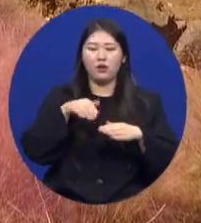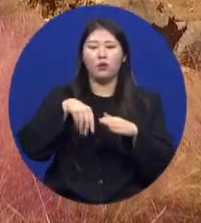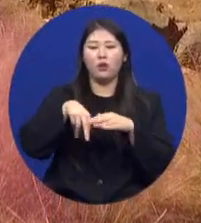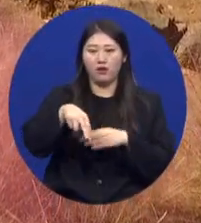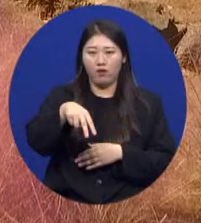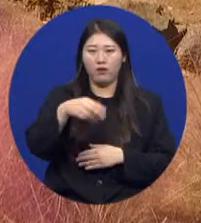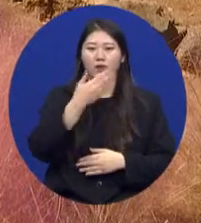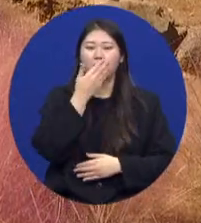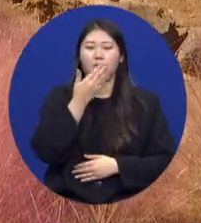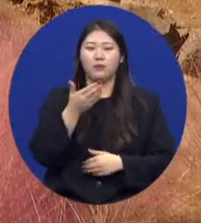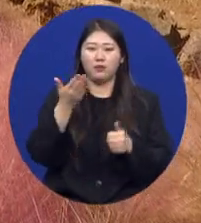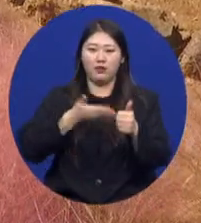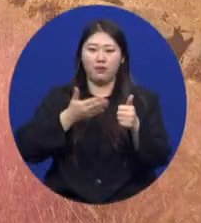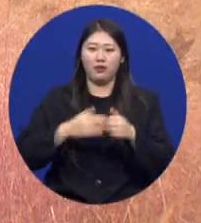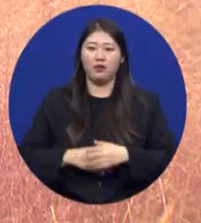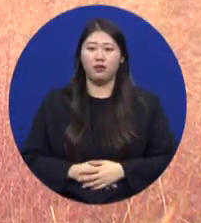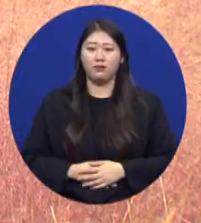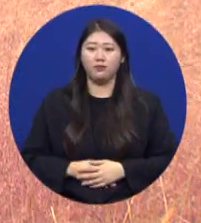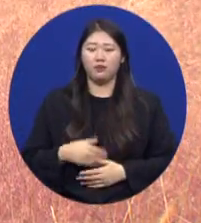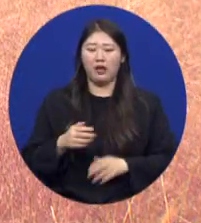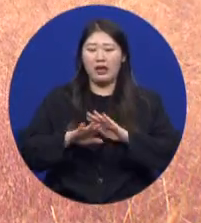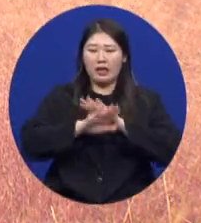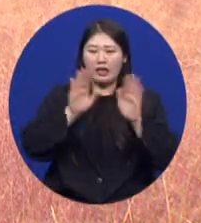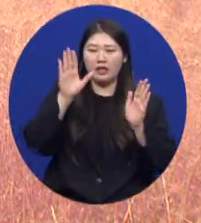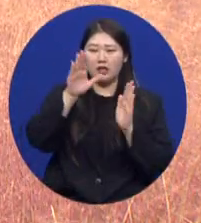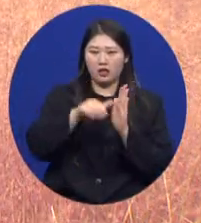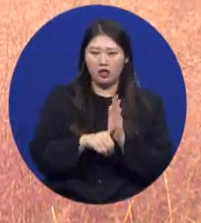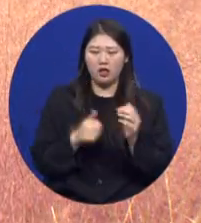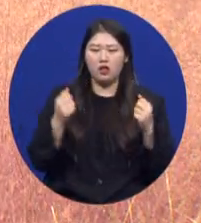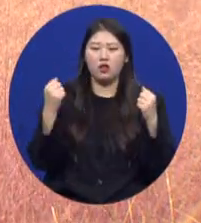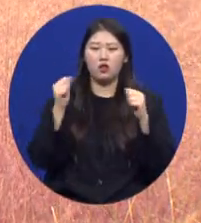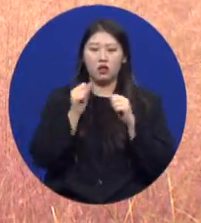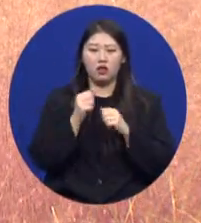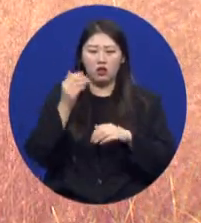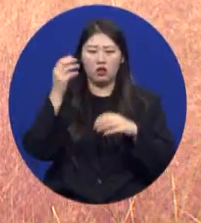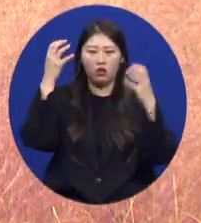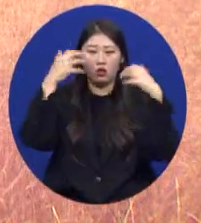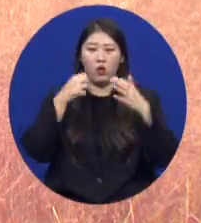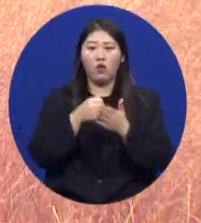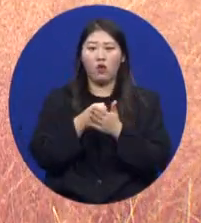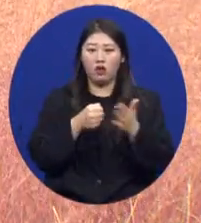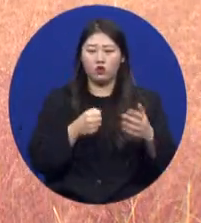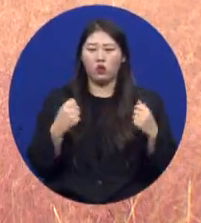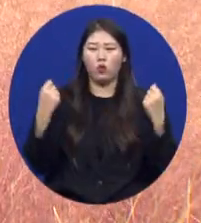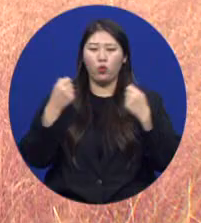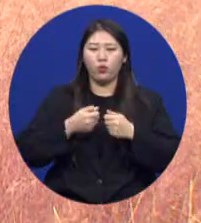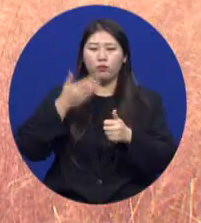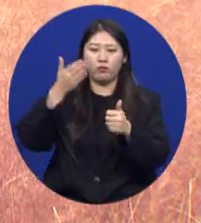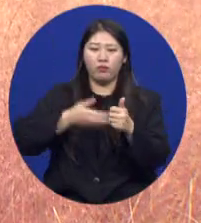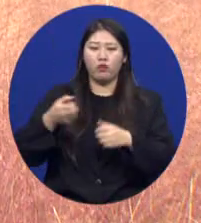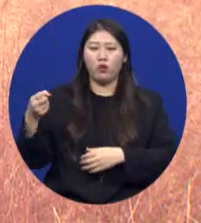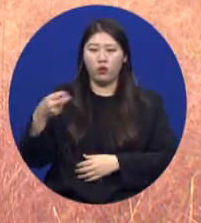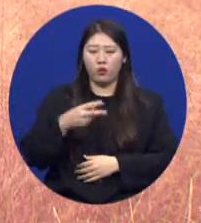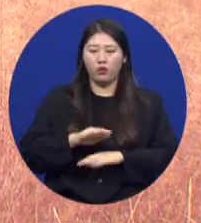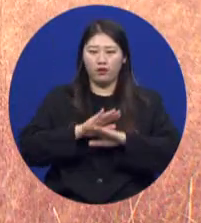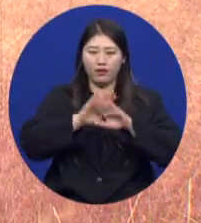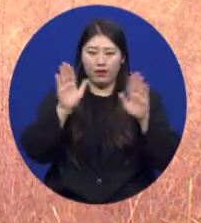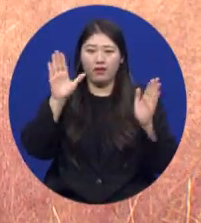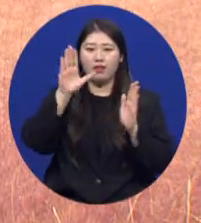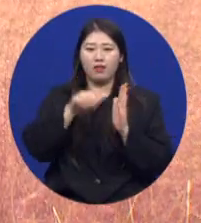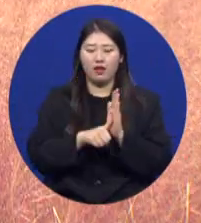걸어보시기 바랍니다. 다만 한낮에는 더워서 옷차림을 신경 쓰셔야겠는데요. 일요일과 개천절에는 낮 최고